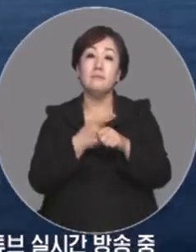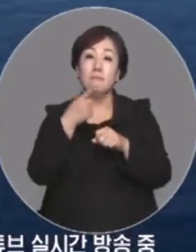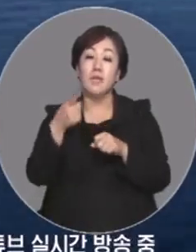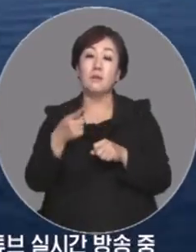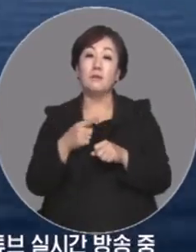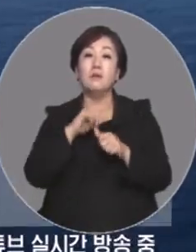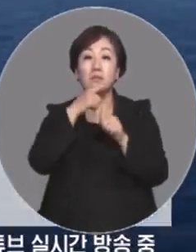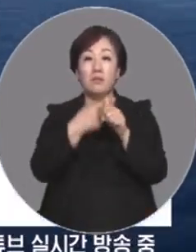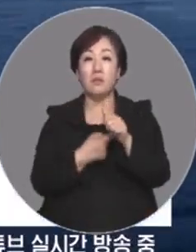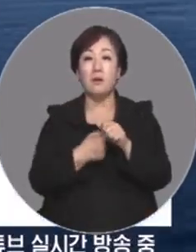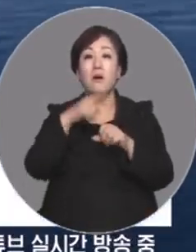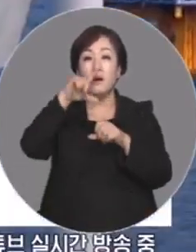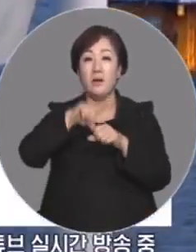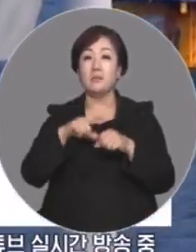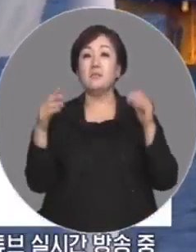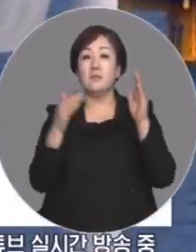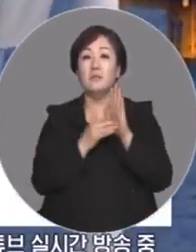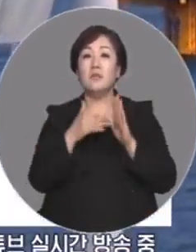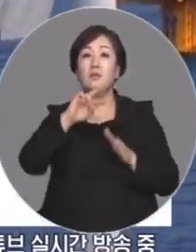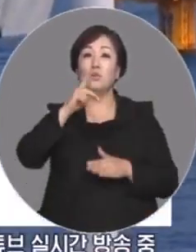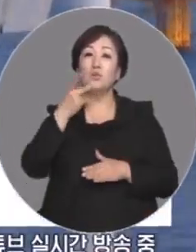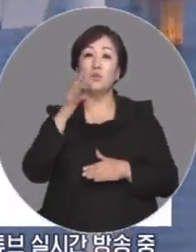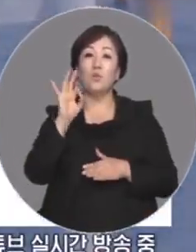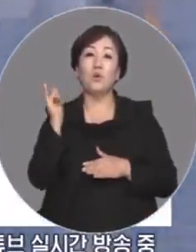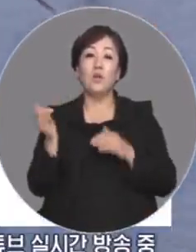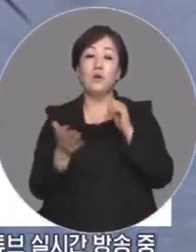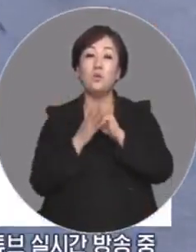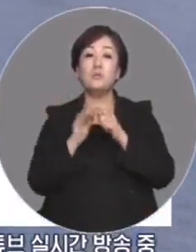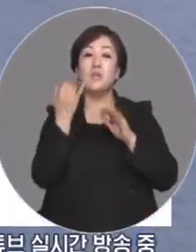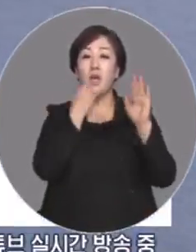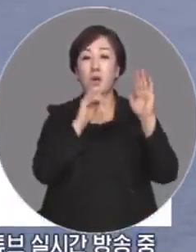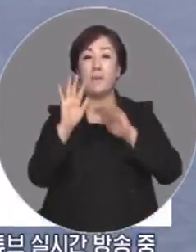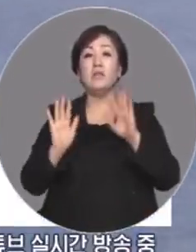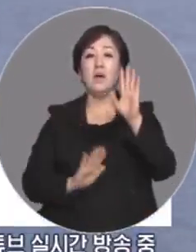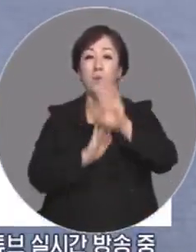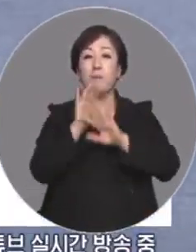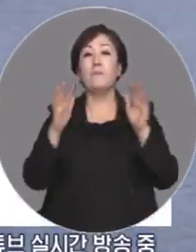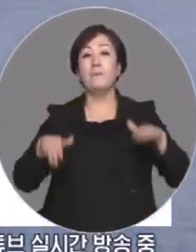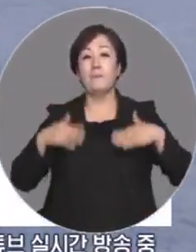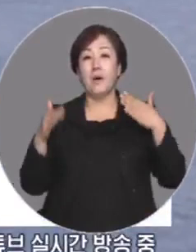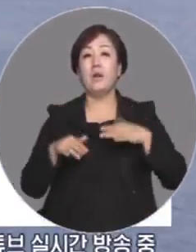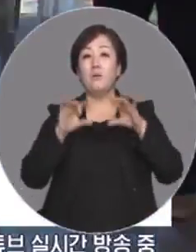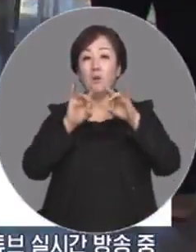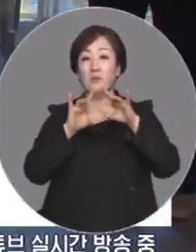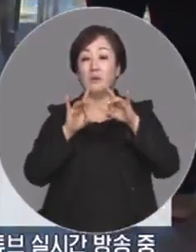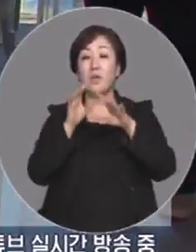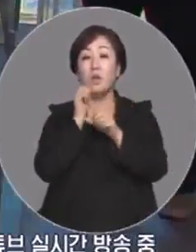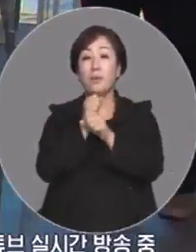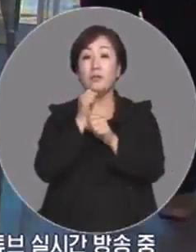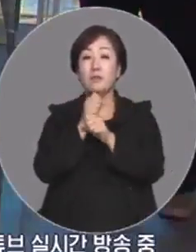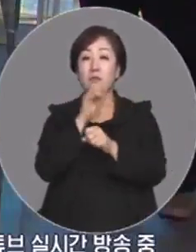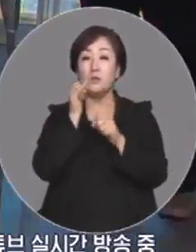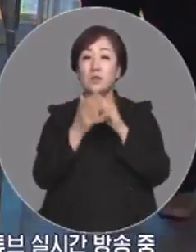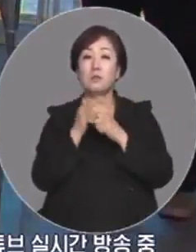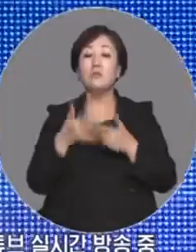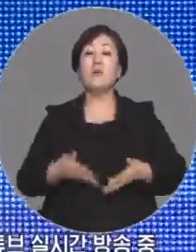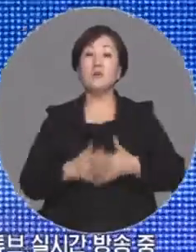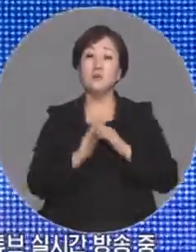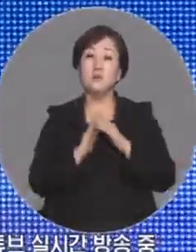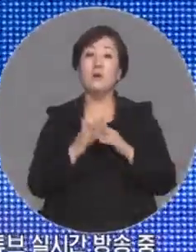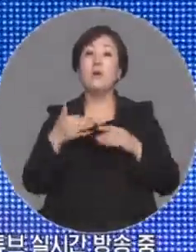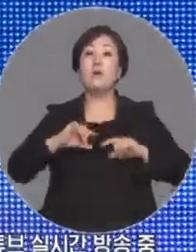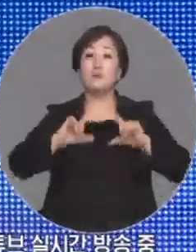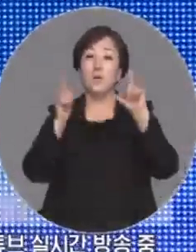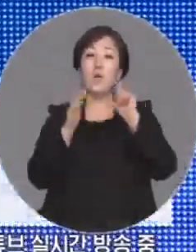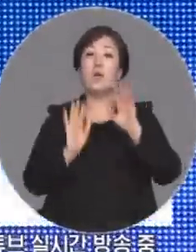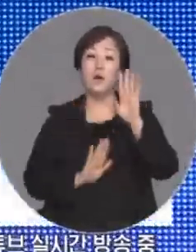내년이면 천연가스 생산이 끝나는 동해 가스준 주변에 바닷바람으로 전기를 생산하는 풍력 단지가 조성됩니다. 동해